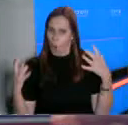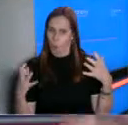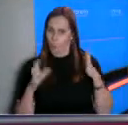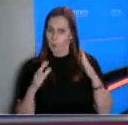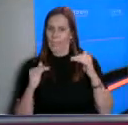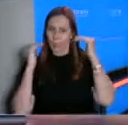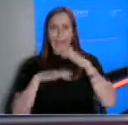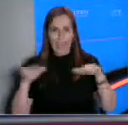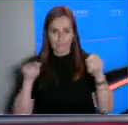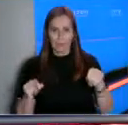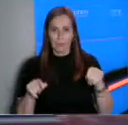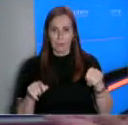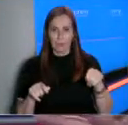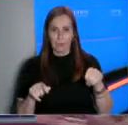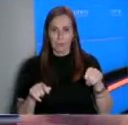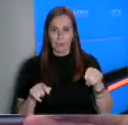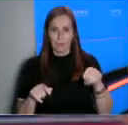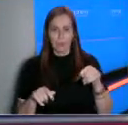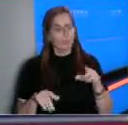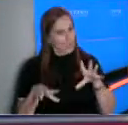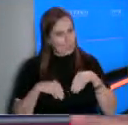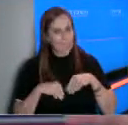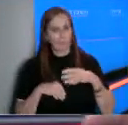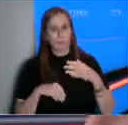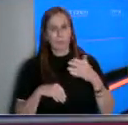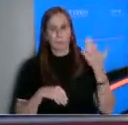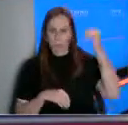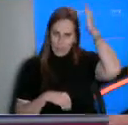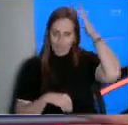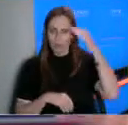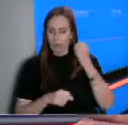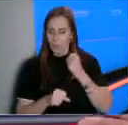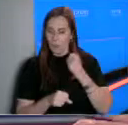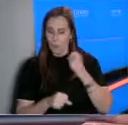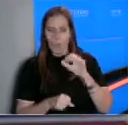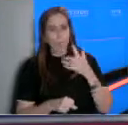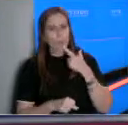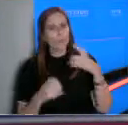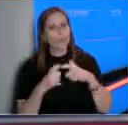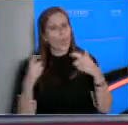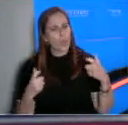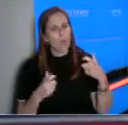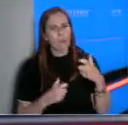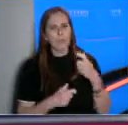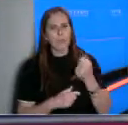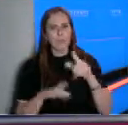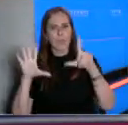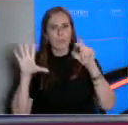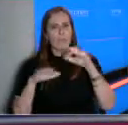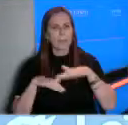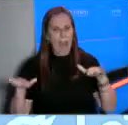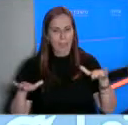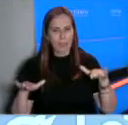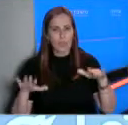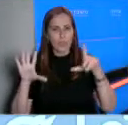ומאוד איכותית. הילדים האלה הרימו את הכפפה של נפתלי בנט ונתנו 5. מה זה גדולה, תסבירי? כמעט 70